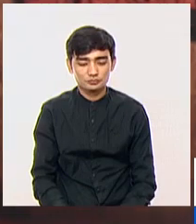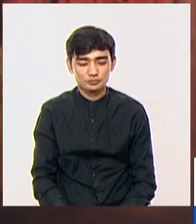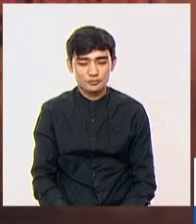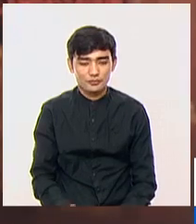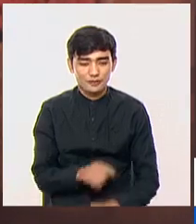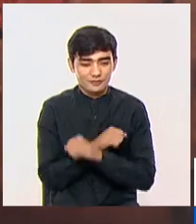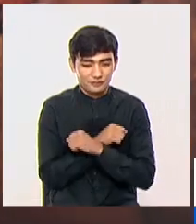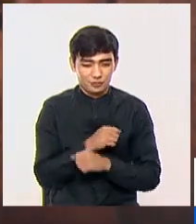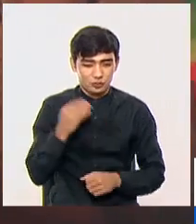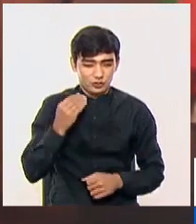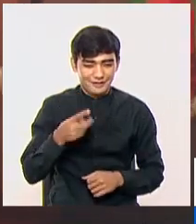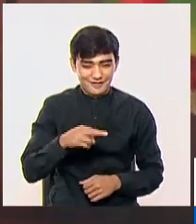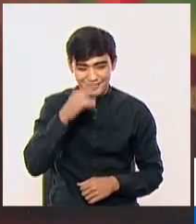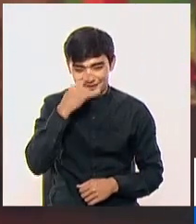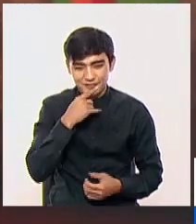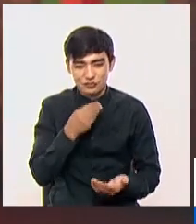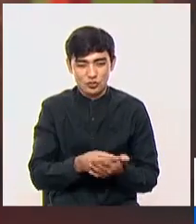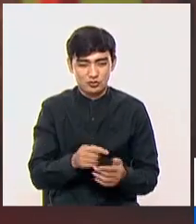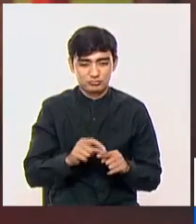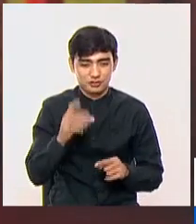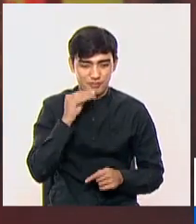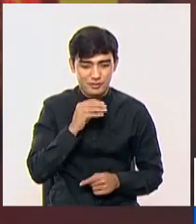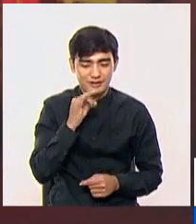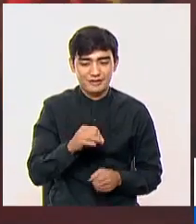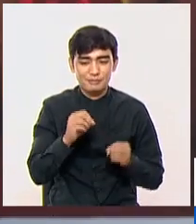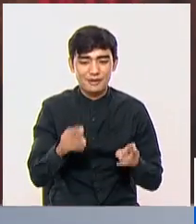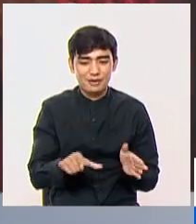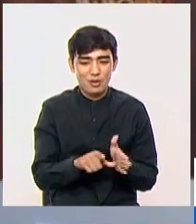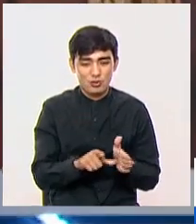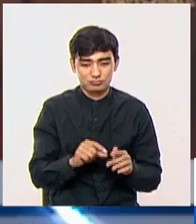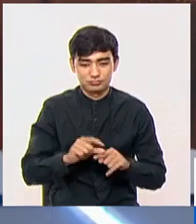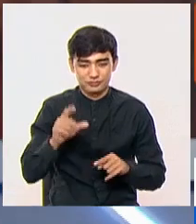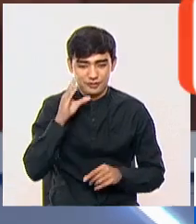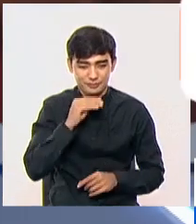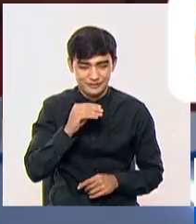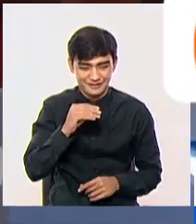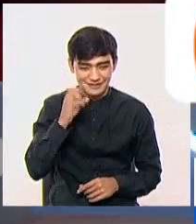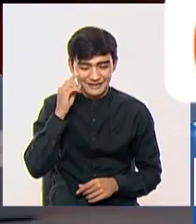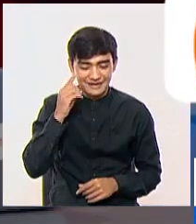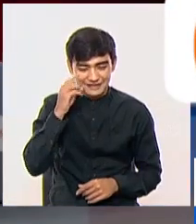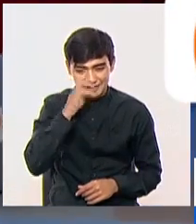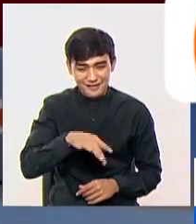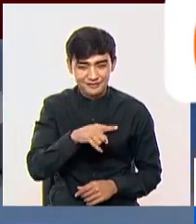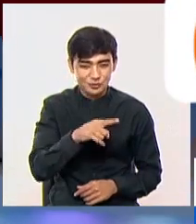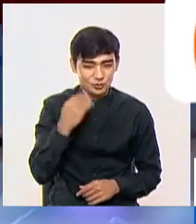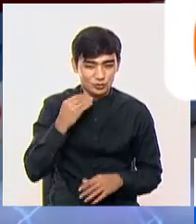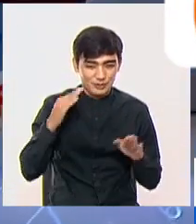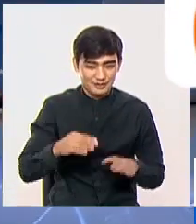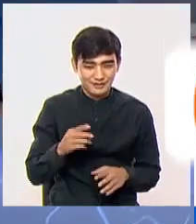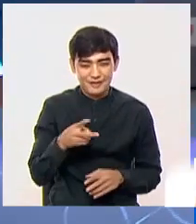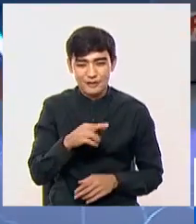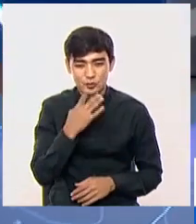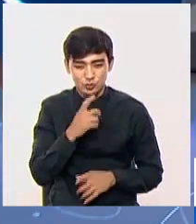Отдых в Турции для казахстанцев подорожает. Специальный налог хотят ввести в этой стране для всех туристов уже в новом